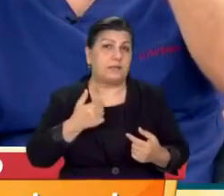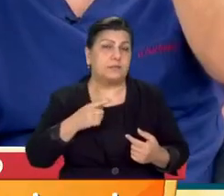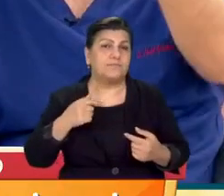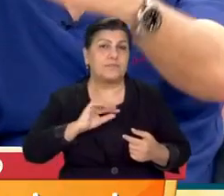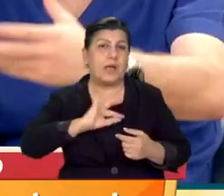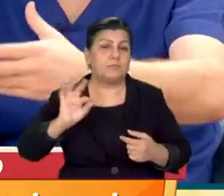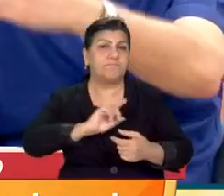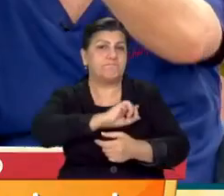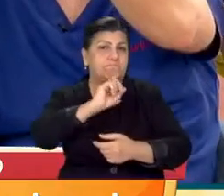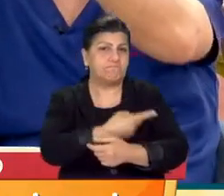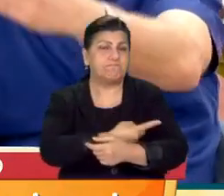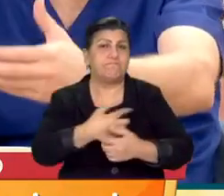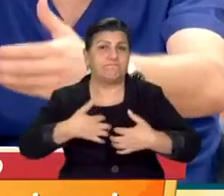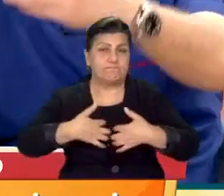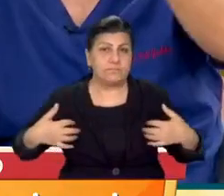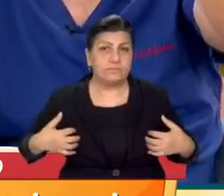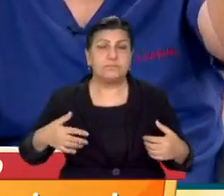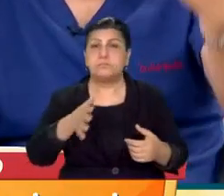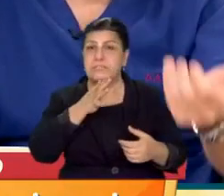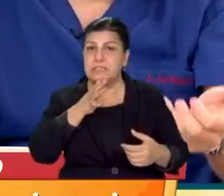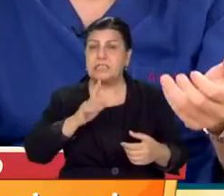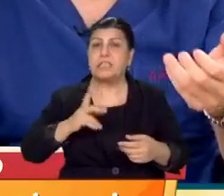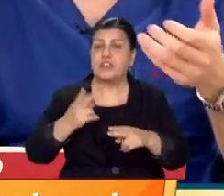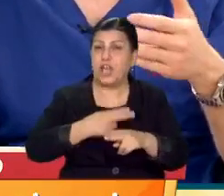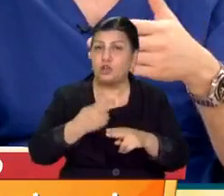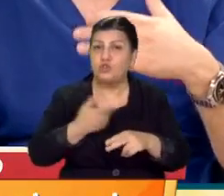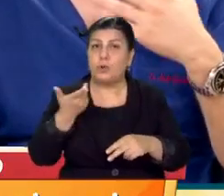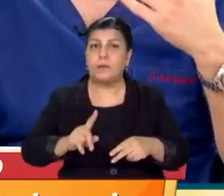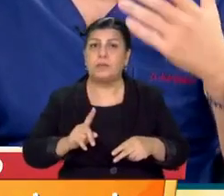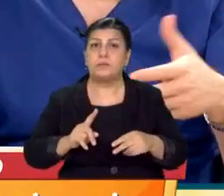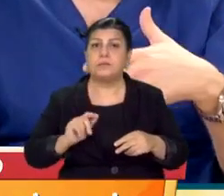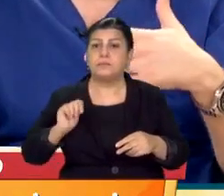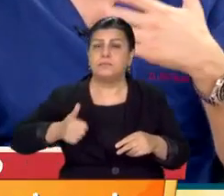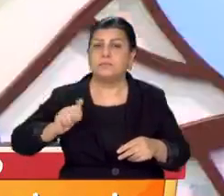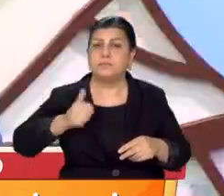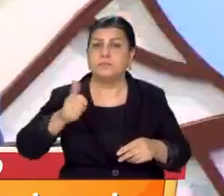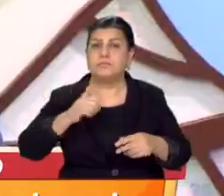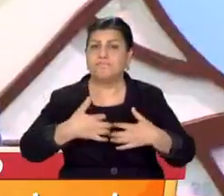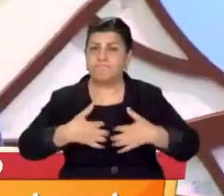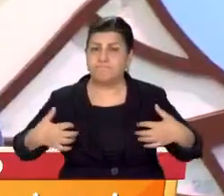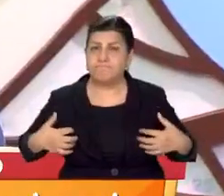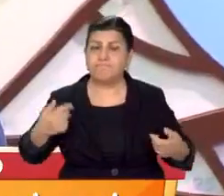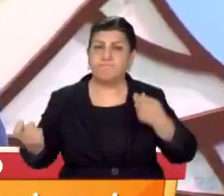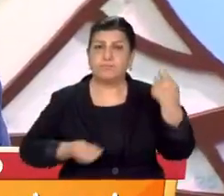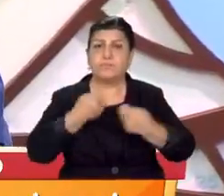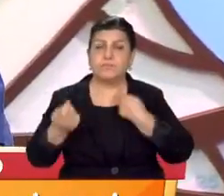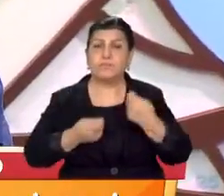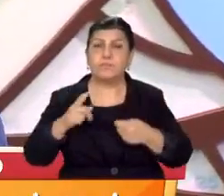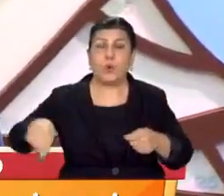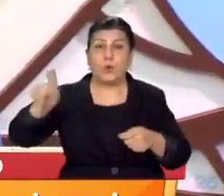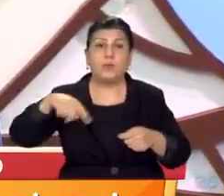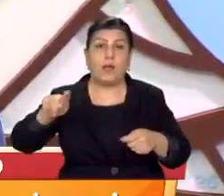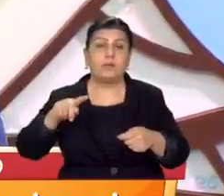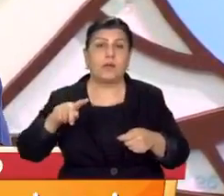diyenlere işte bilgelikleri ile tecrübeleriyle zaten bugüne kadar göğüs delikleri e şeylerle birlikte